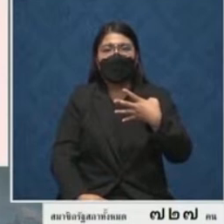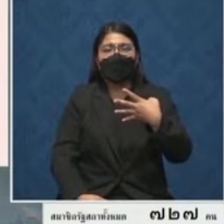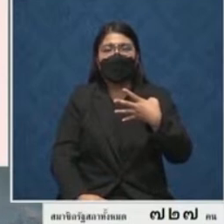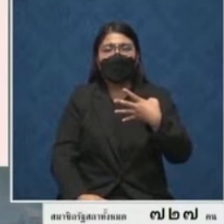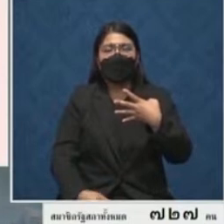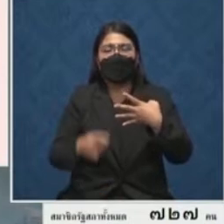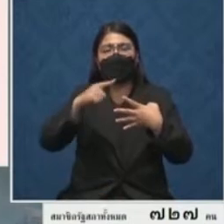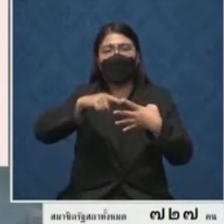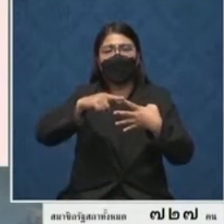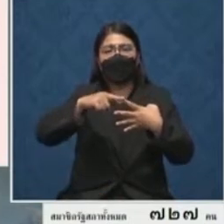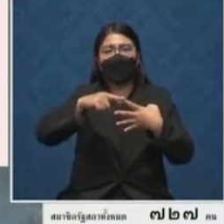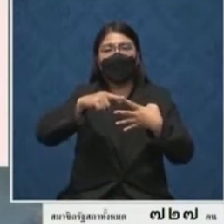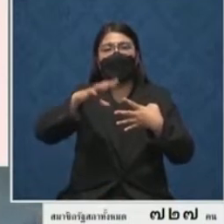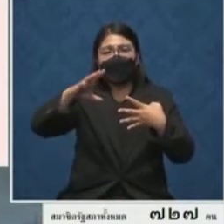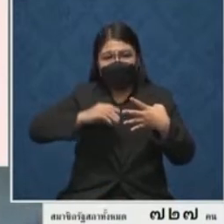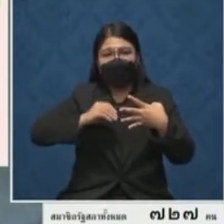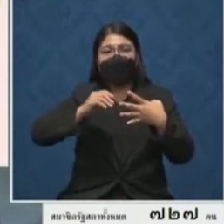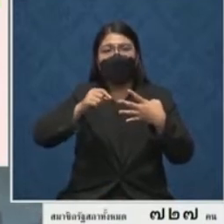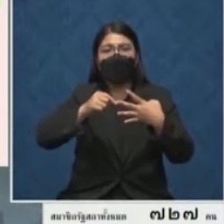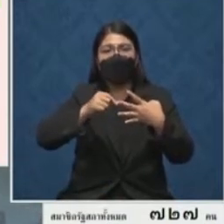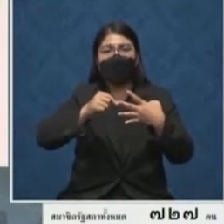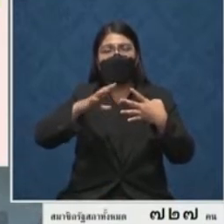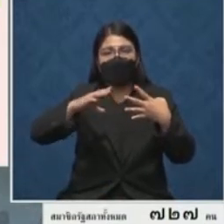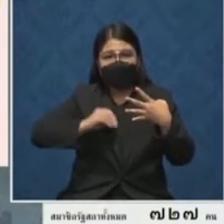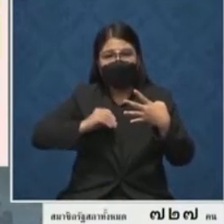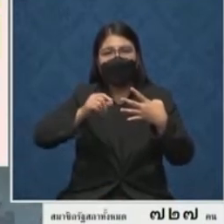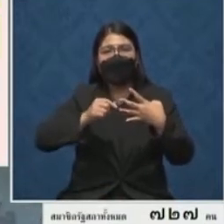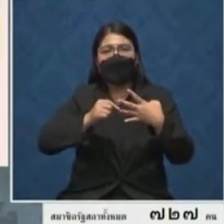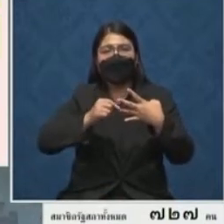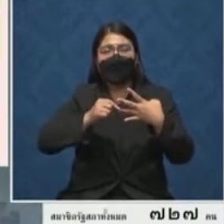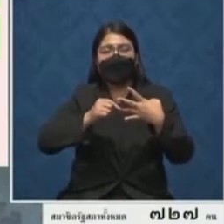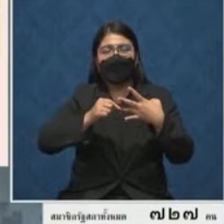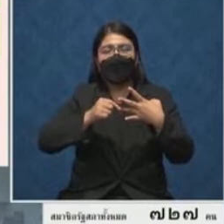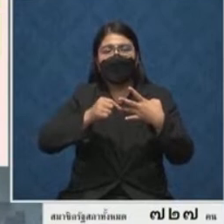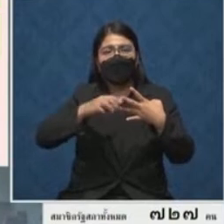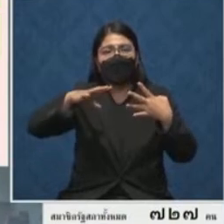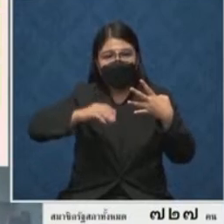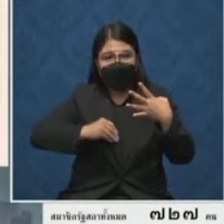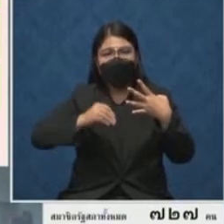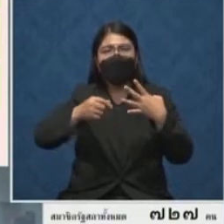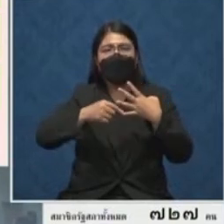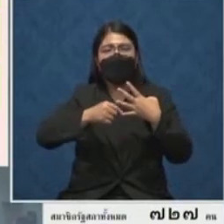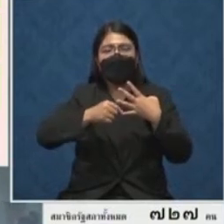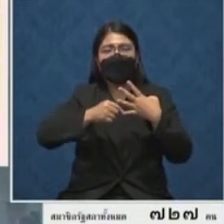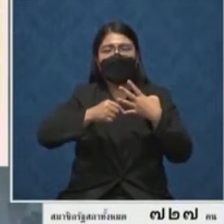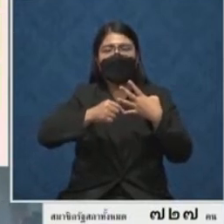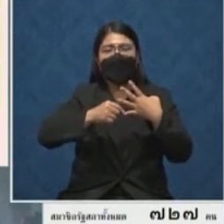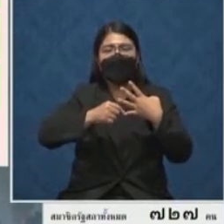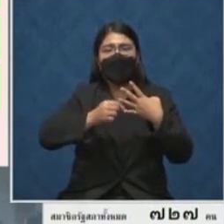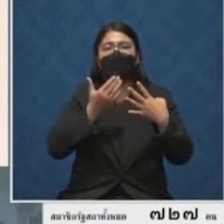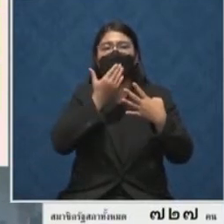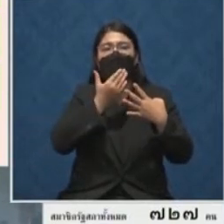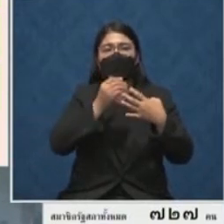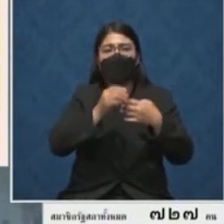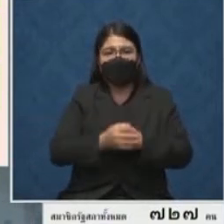์1รับหลักการ2รับหลักการ3รับหลักการ4งดออกเสียงครับ